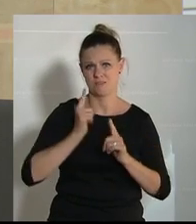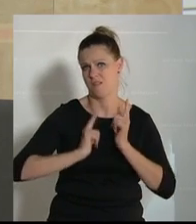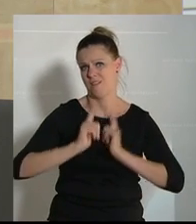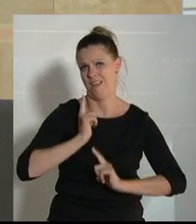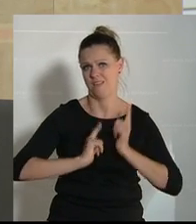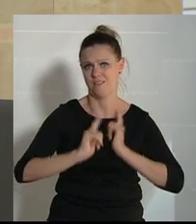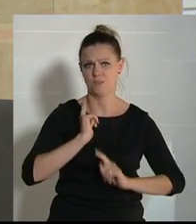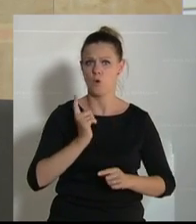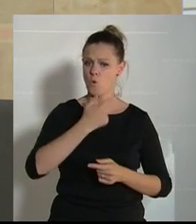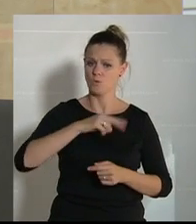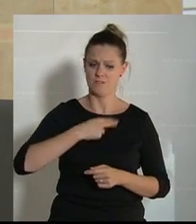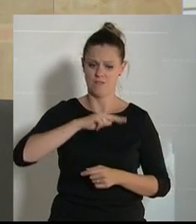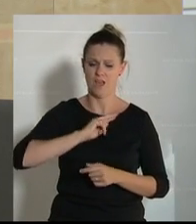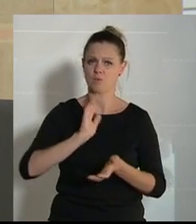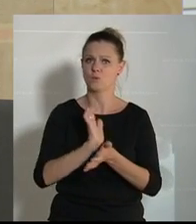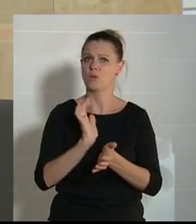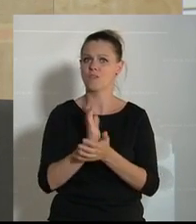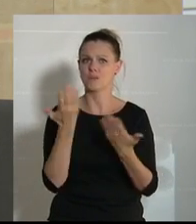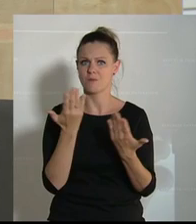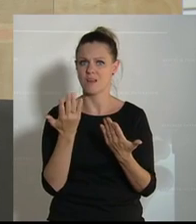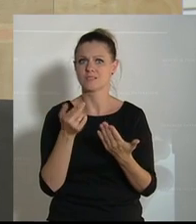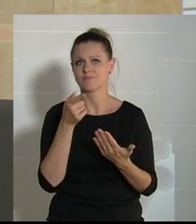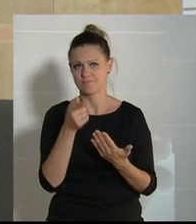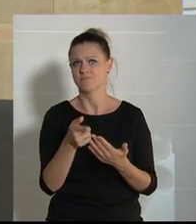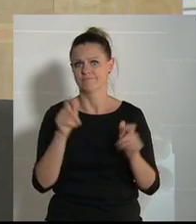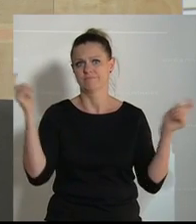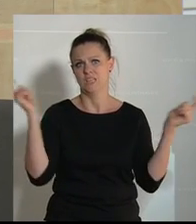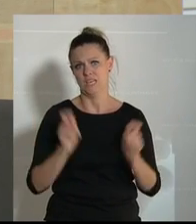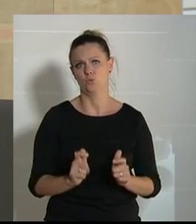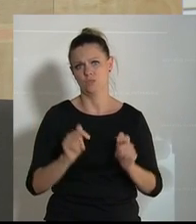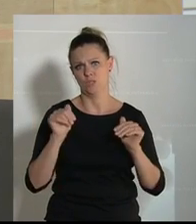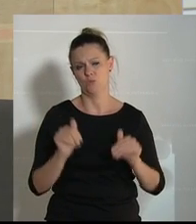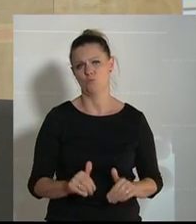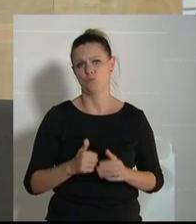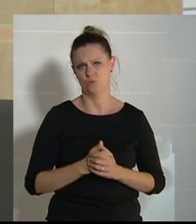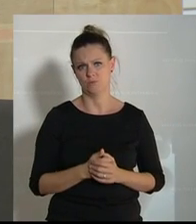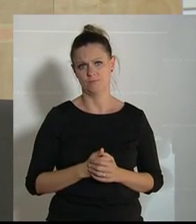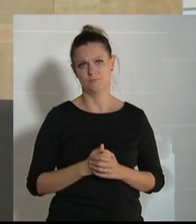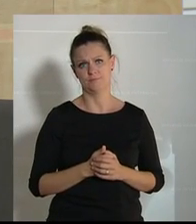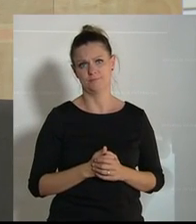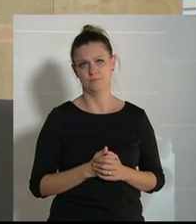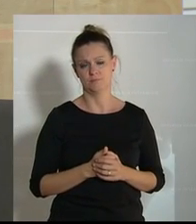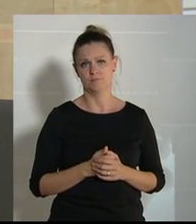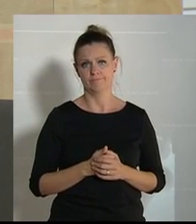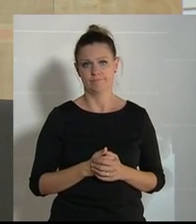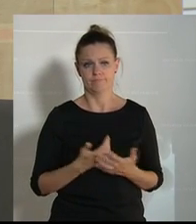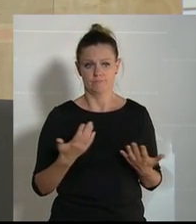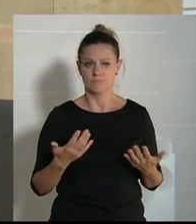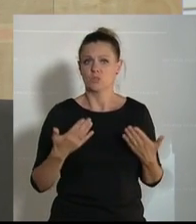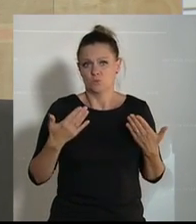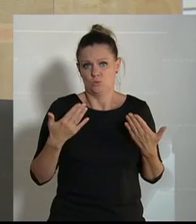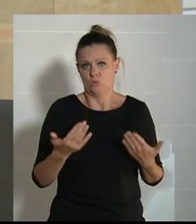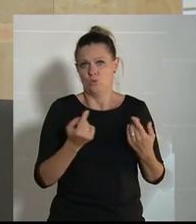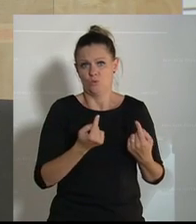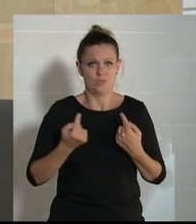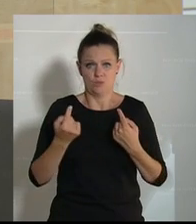unsere Verantwortung, Aufgabe ist es, dieses drastisch zu reduzieren. Denn es gibt es hier und heute tagtäglich